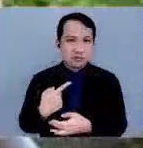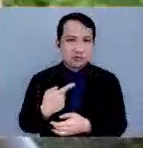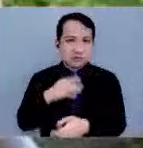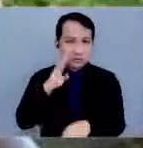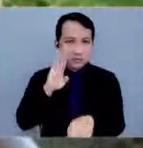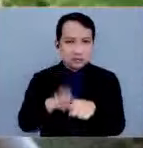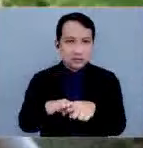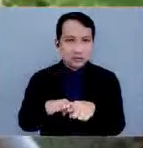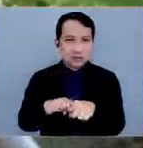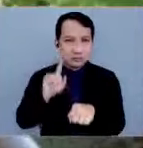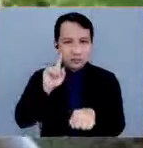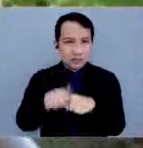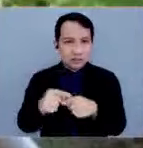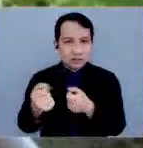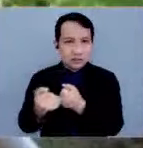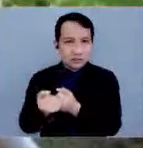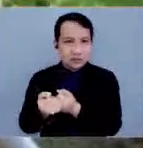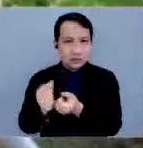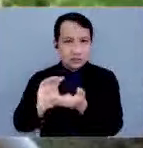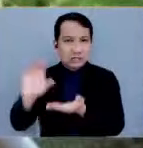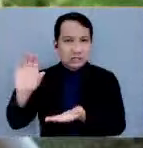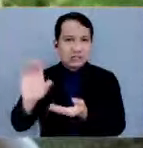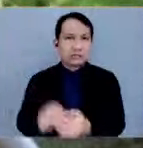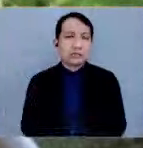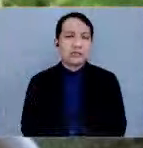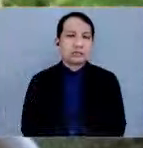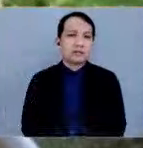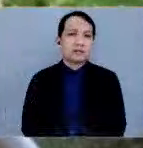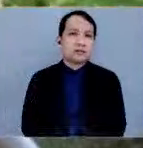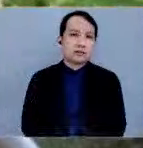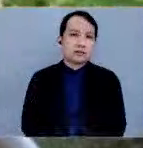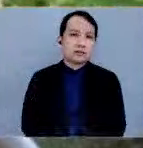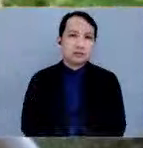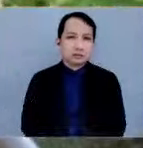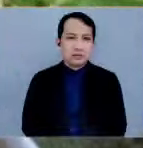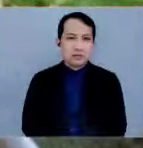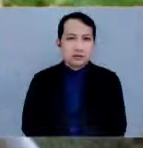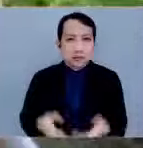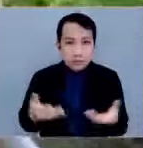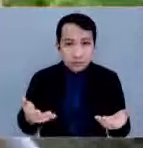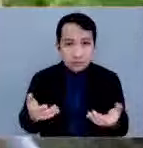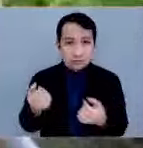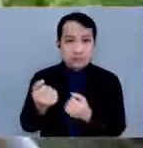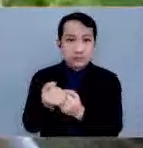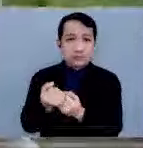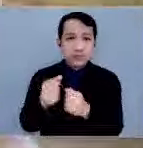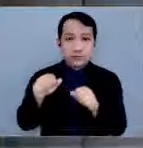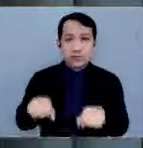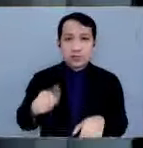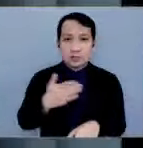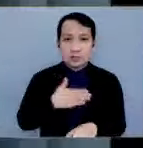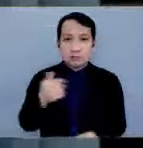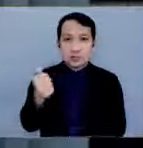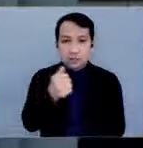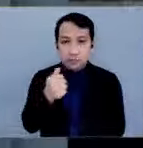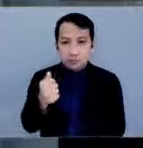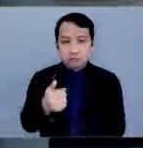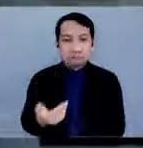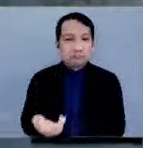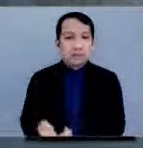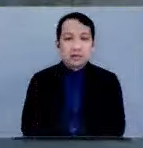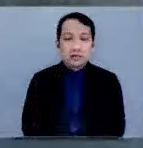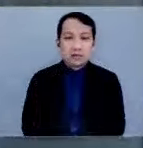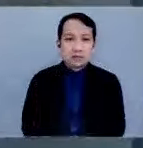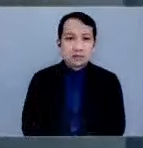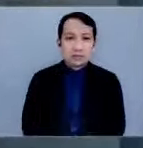doon sa kolehiyo. Kaso, ano na isusustain ko para sa allowance nila? Inamin